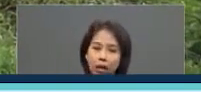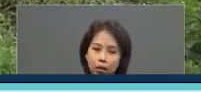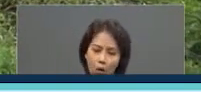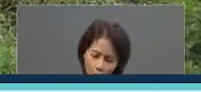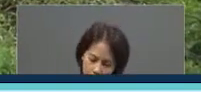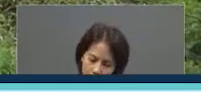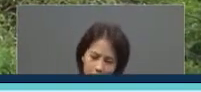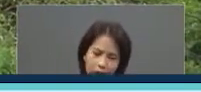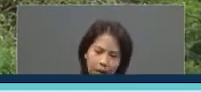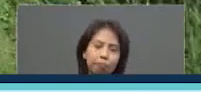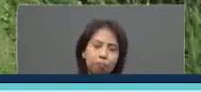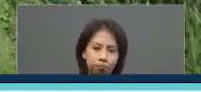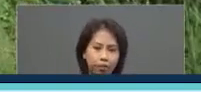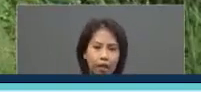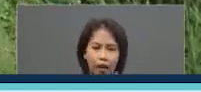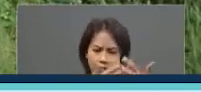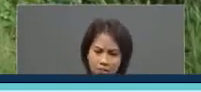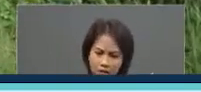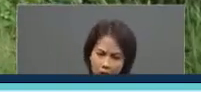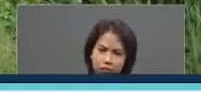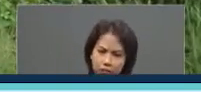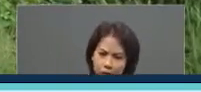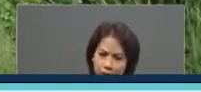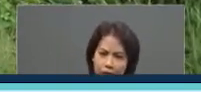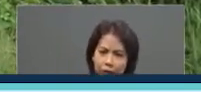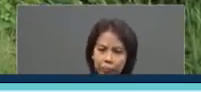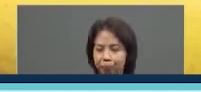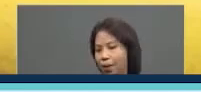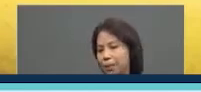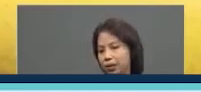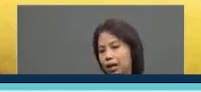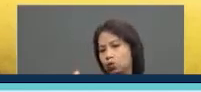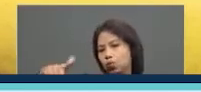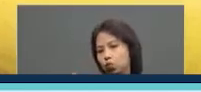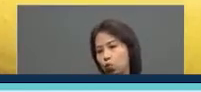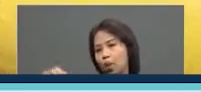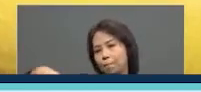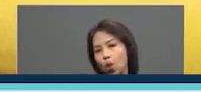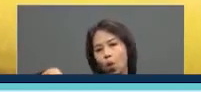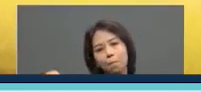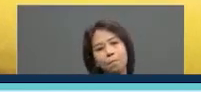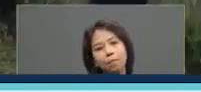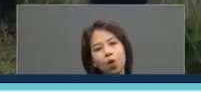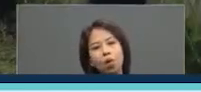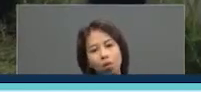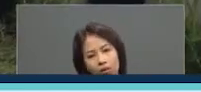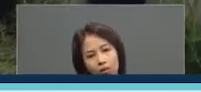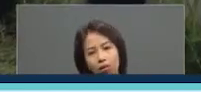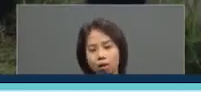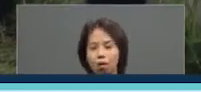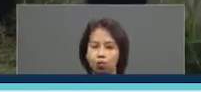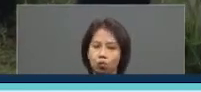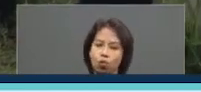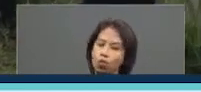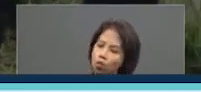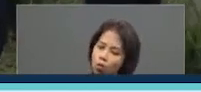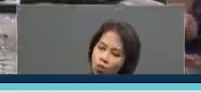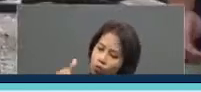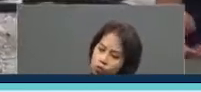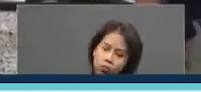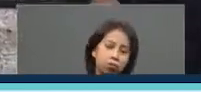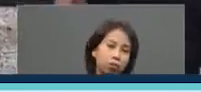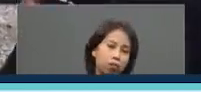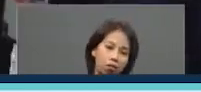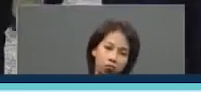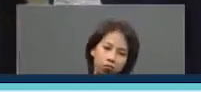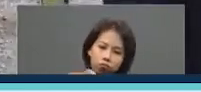ประทับช้างจังหวัดพิจิตรจำนวน500รายส่วนจังหวัดเชียงใหม่ระดมทุกหน่วยงานในพื้นที่เร่งฟื้นฟูบ้านเรือน